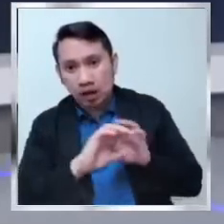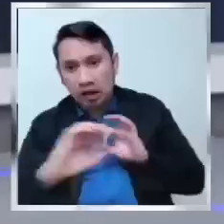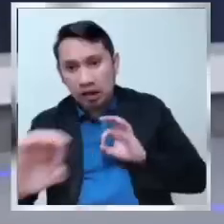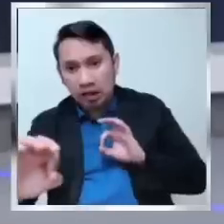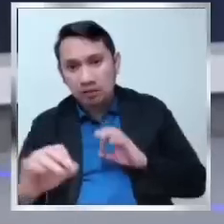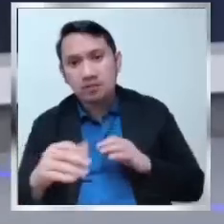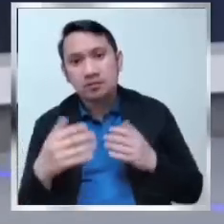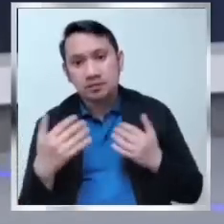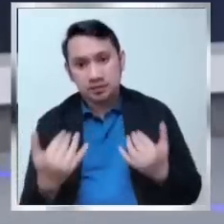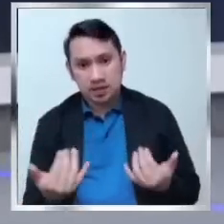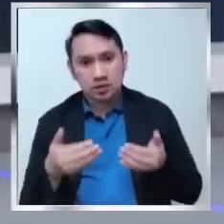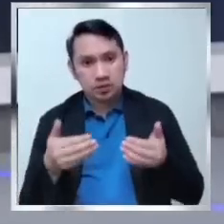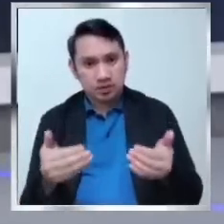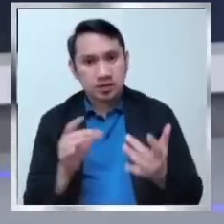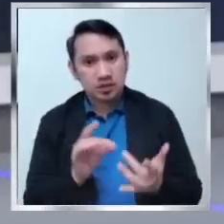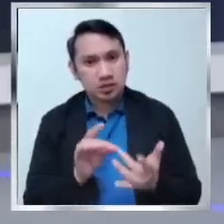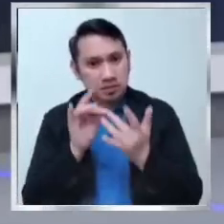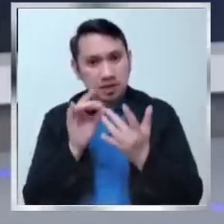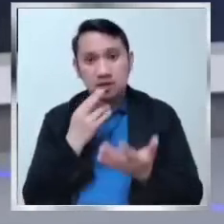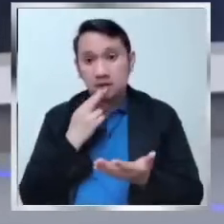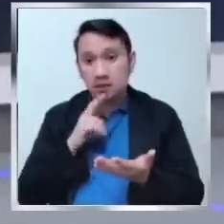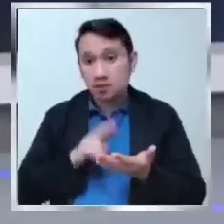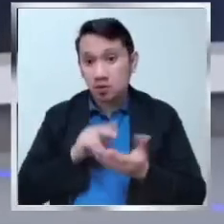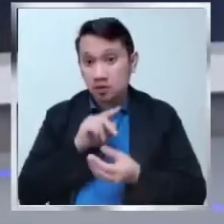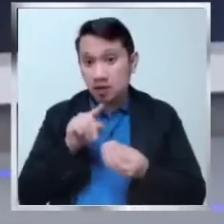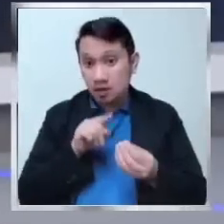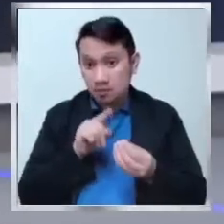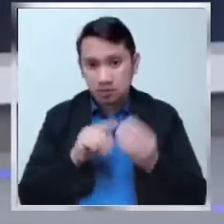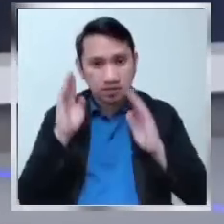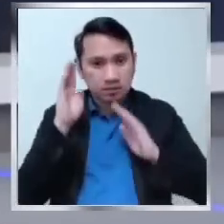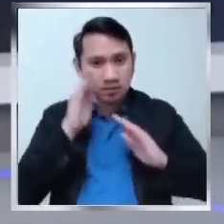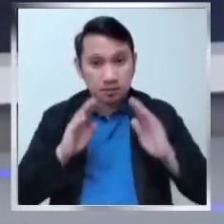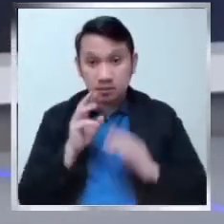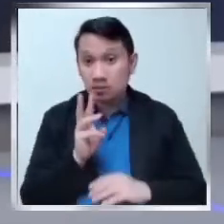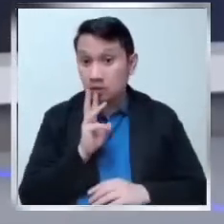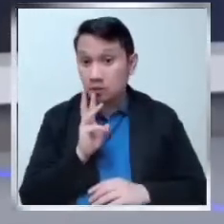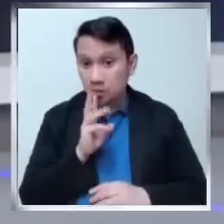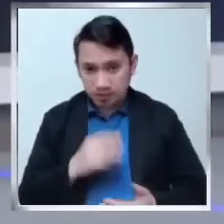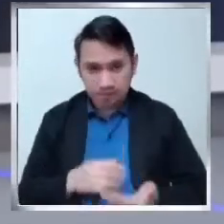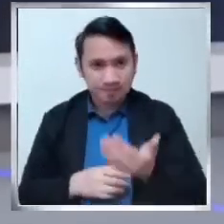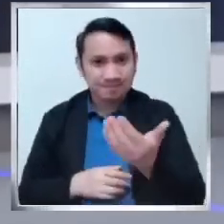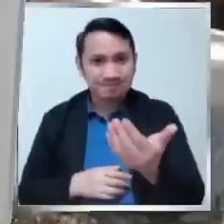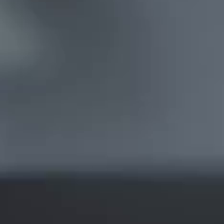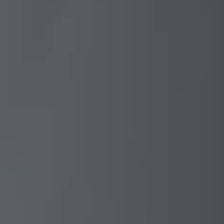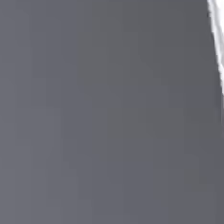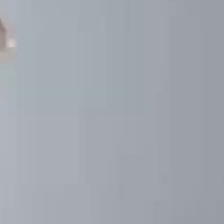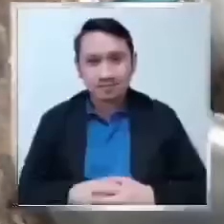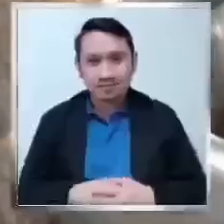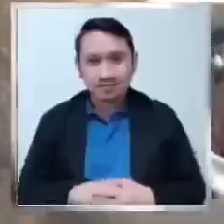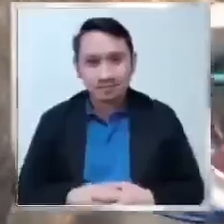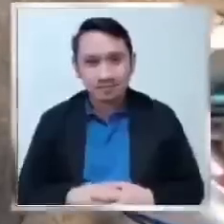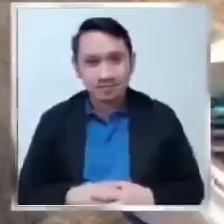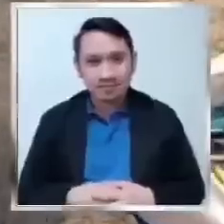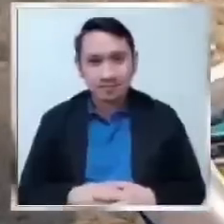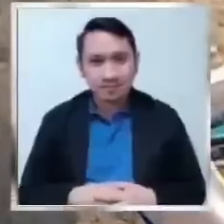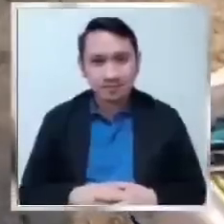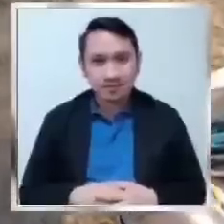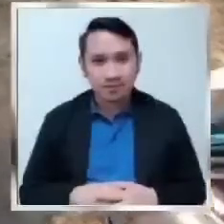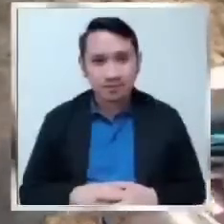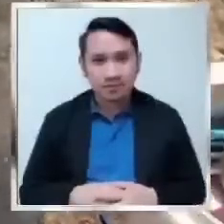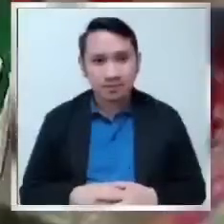pagpapatuloy ng ating special report series tungkol sa krisis sa tubig. Tinutukan yan ni Lay Alves.